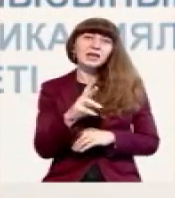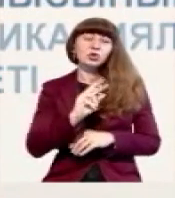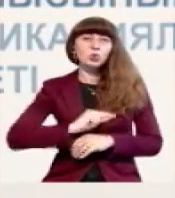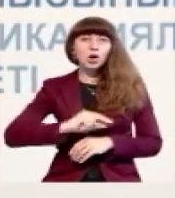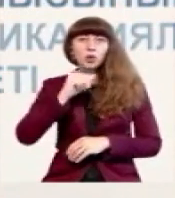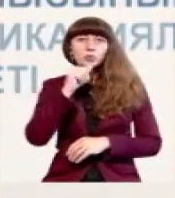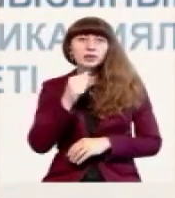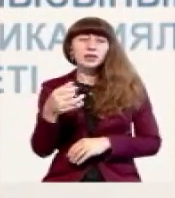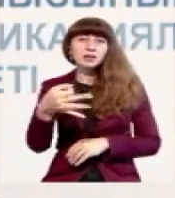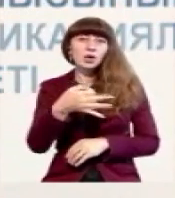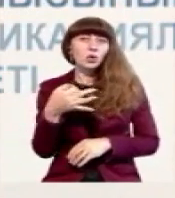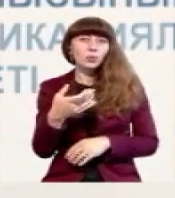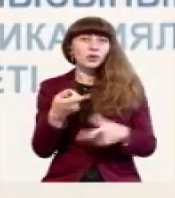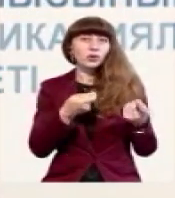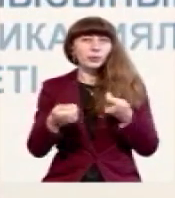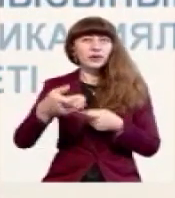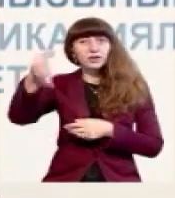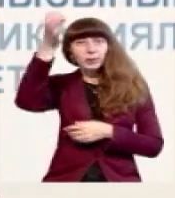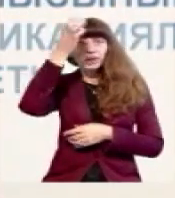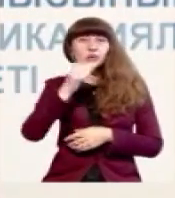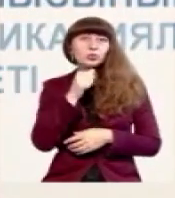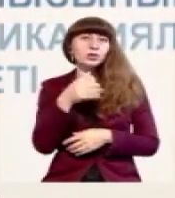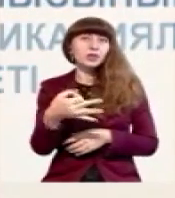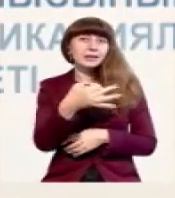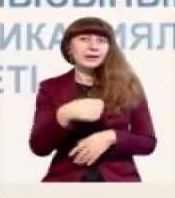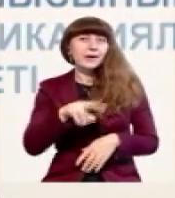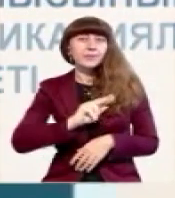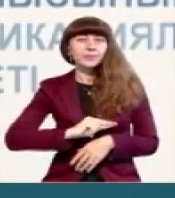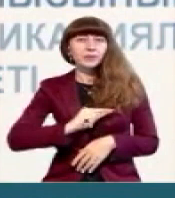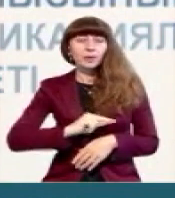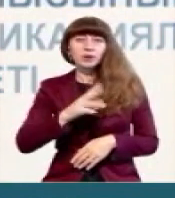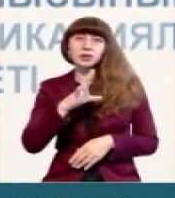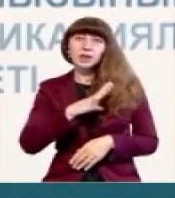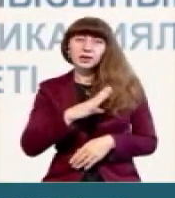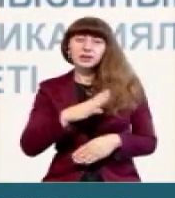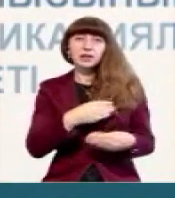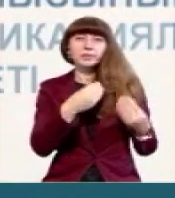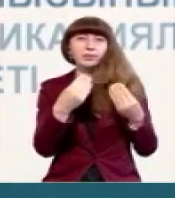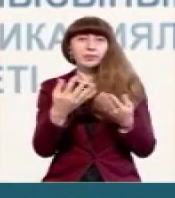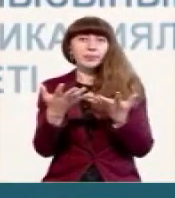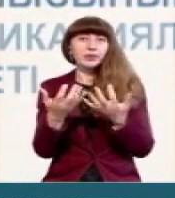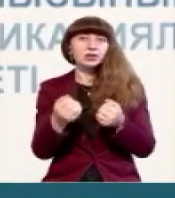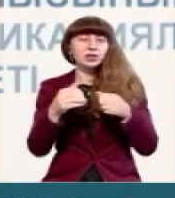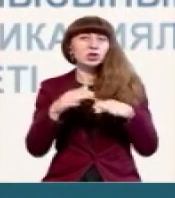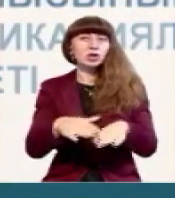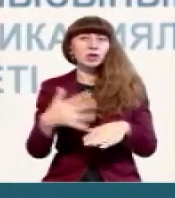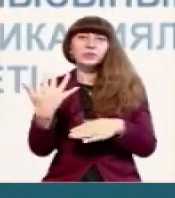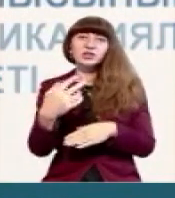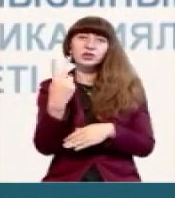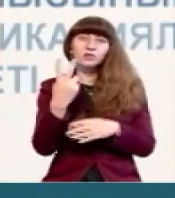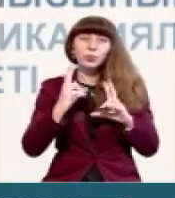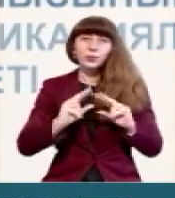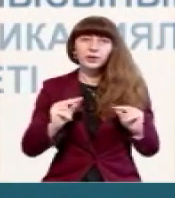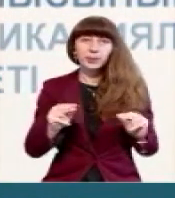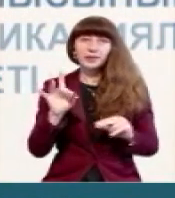тексерулер барысында да айқындалды. Департаменттің қызметінде тыңдаушы мемлекеттік тұжырымдамасын іске асыру бірінші кезекте